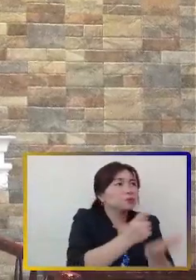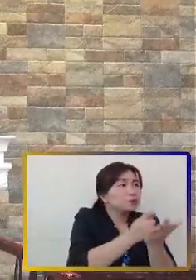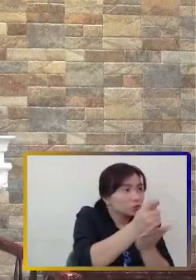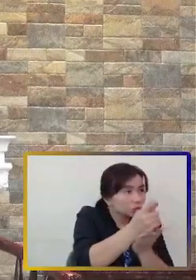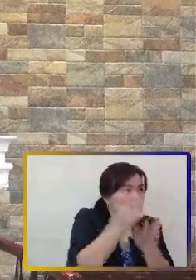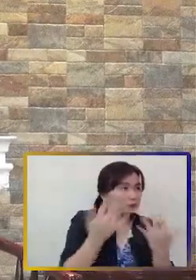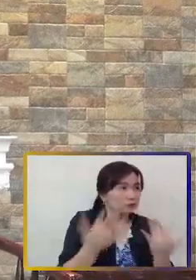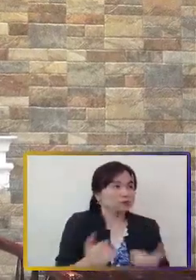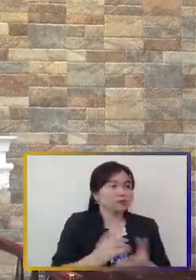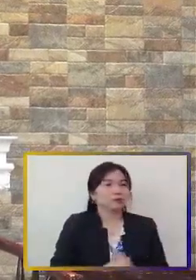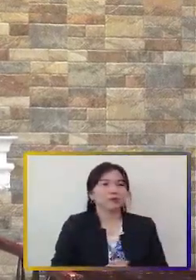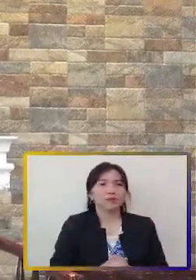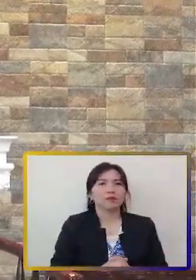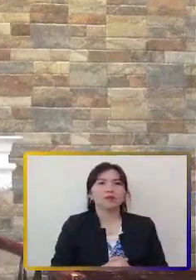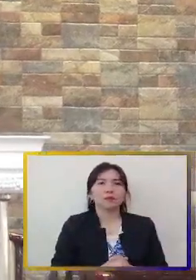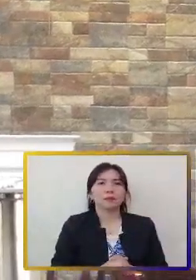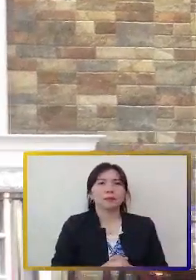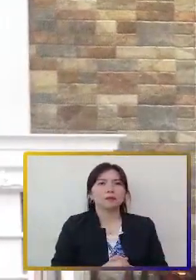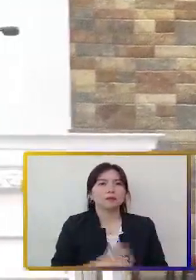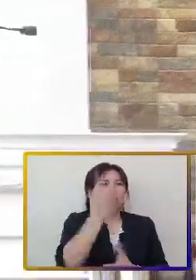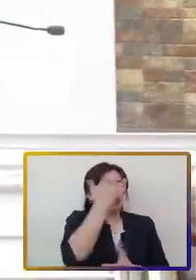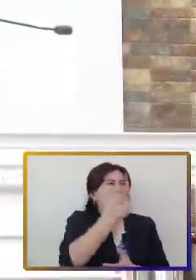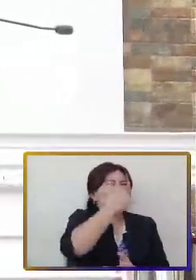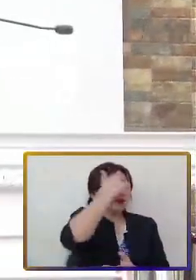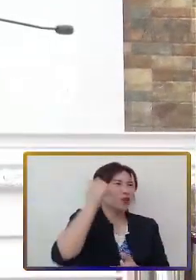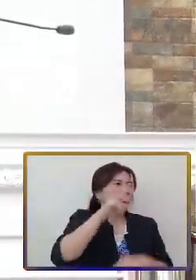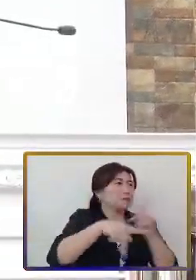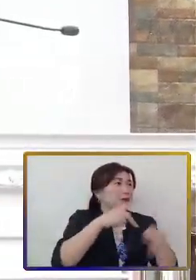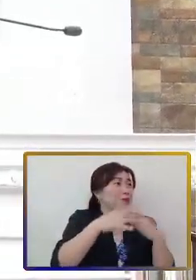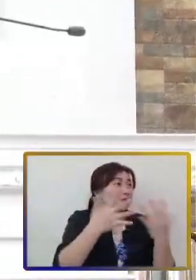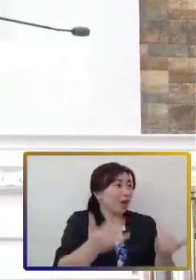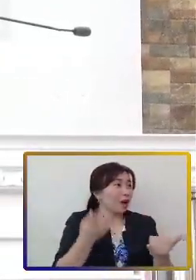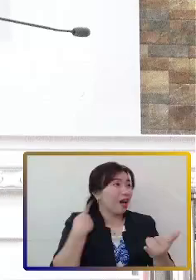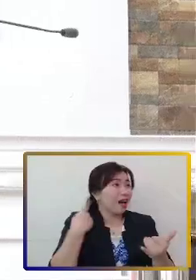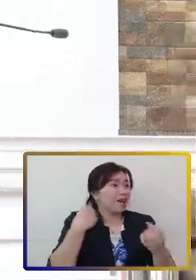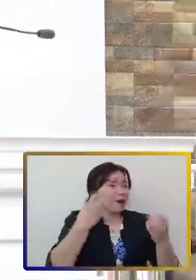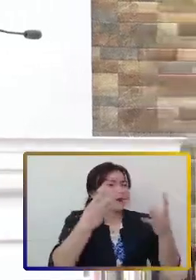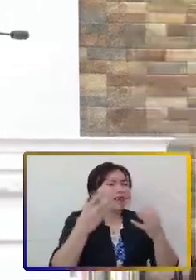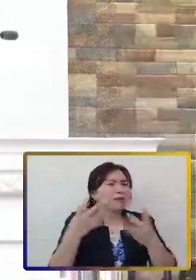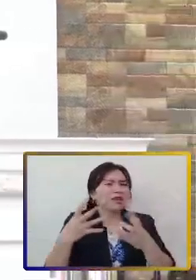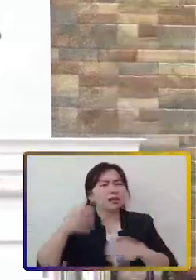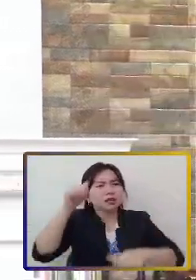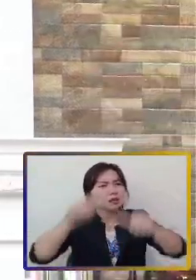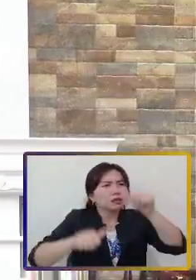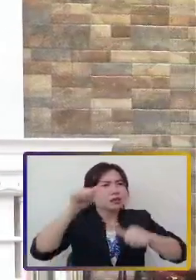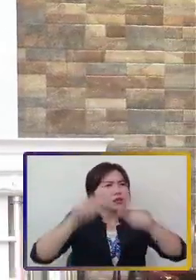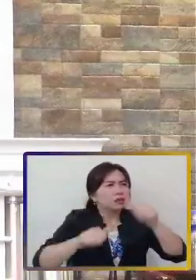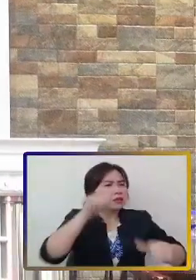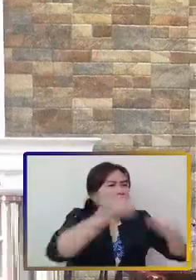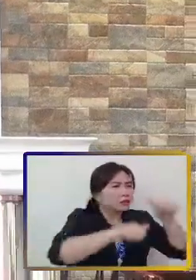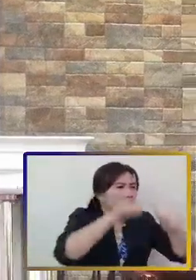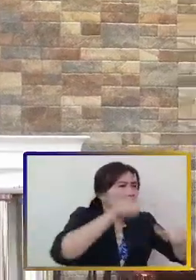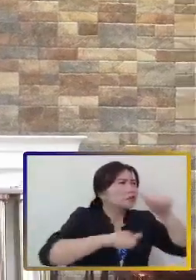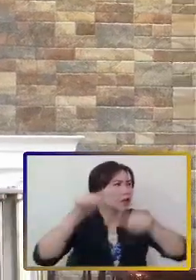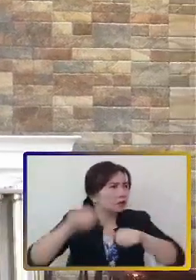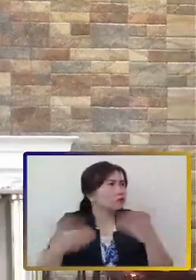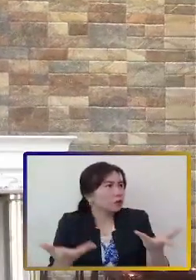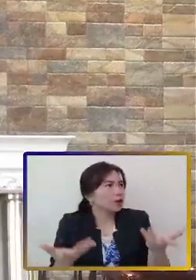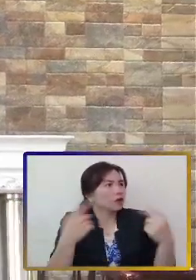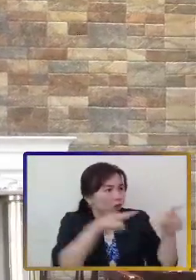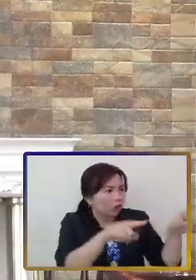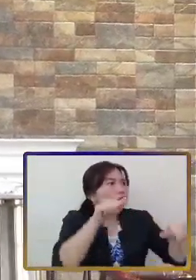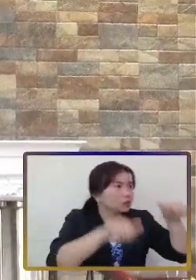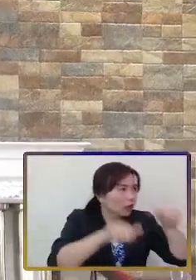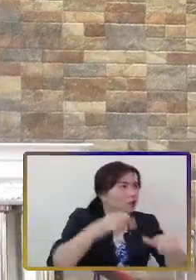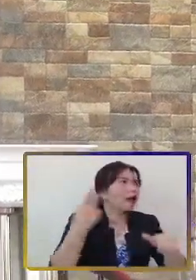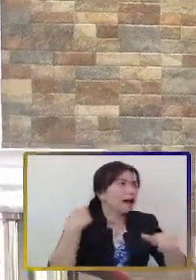katotohanan ng buhay Bakit puro na paduda ang tao ngayon naalala ko Sabi nga hindi mo na